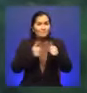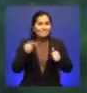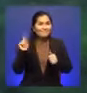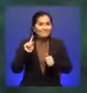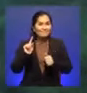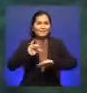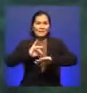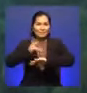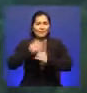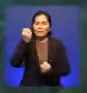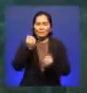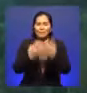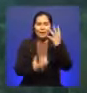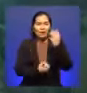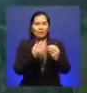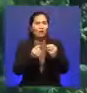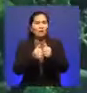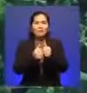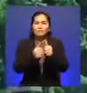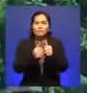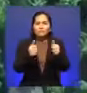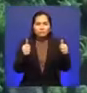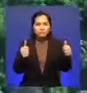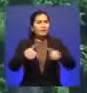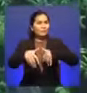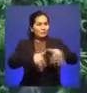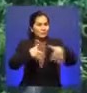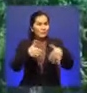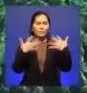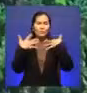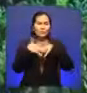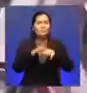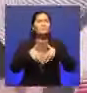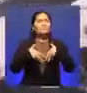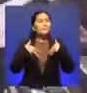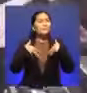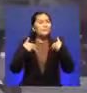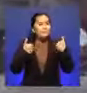ากรที่เป็นผืนป่าอุดมสมบูรณ์กว้างใหญ่มีชุมชนน่าอยู่ไม่แพ้ที่ไหนๆแ